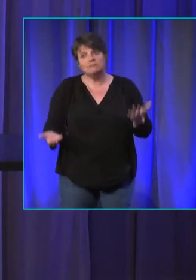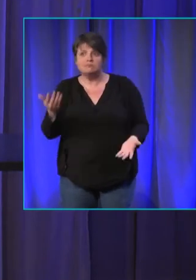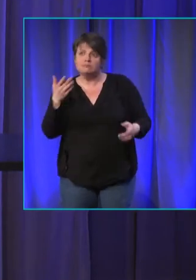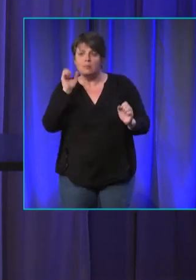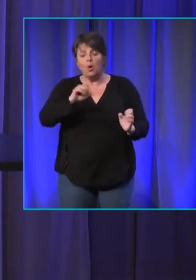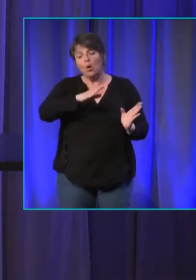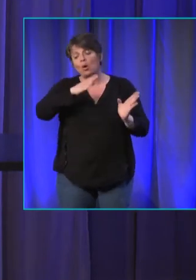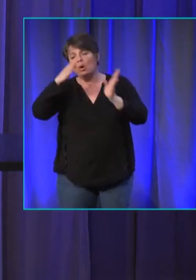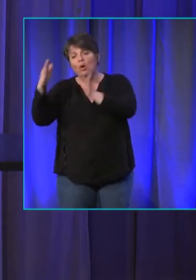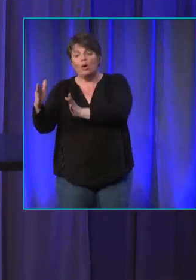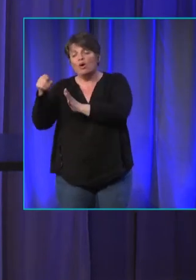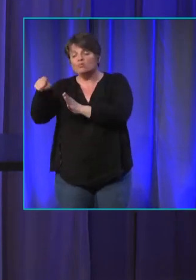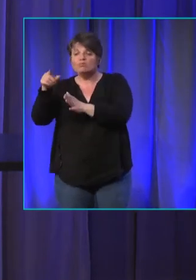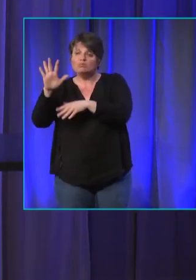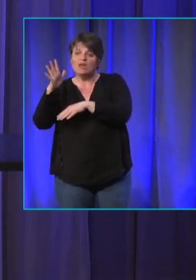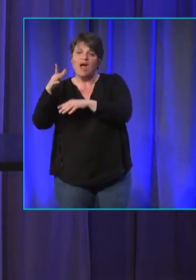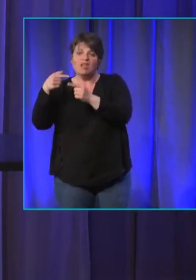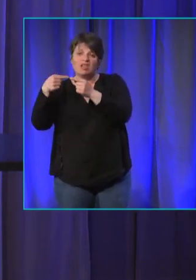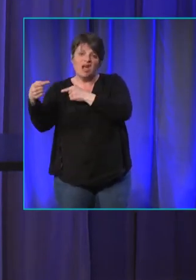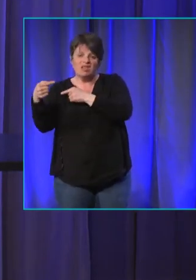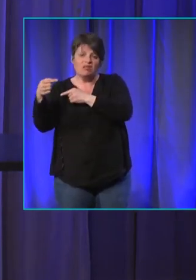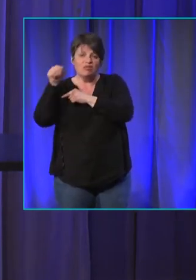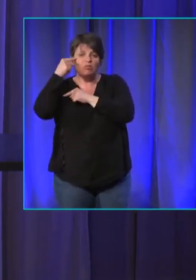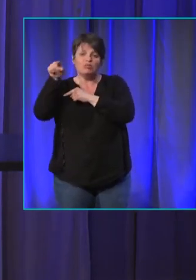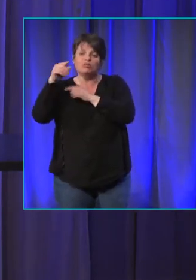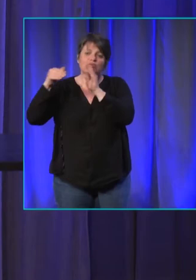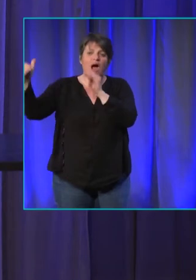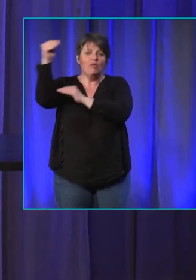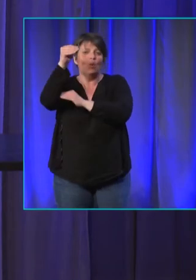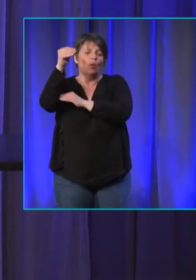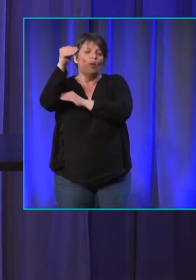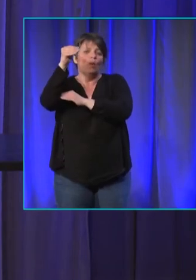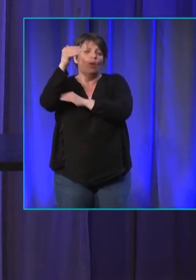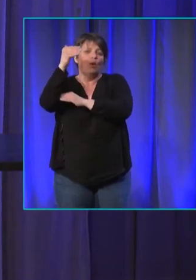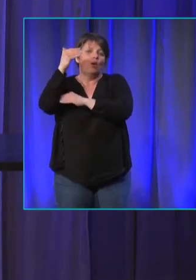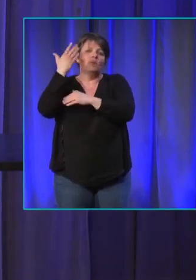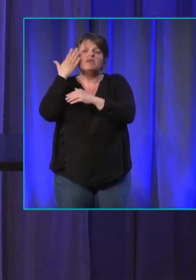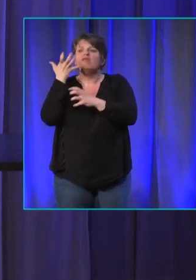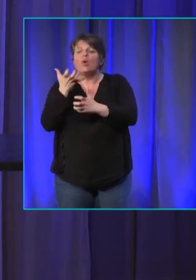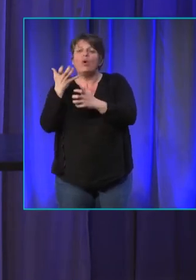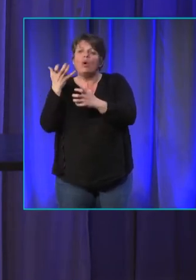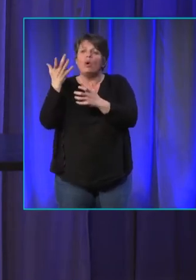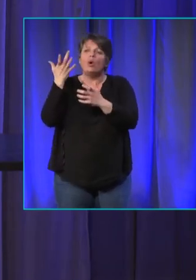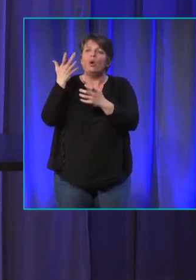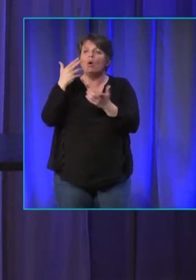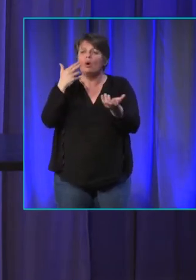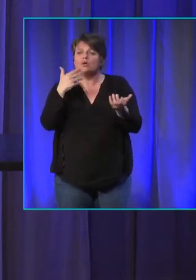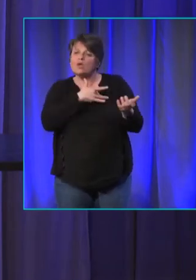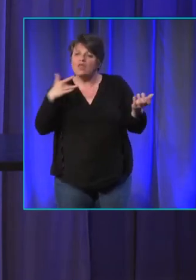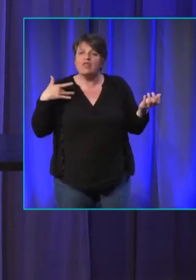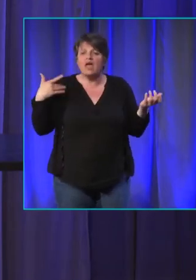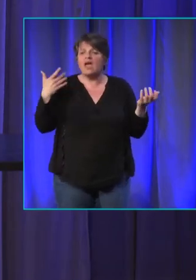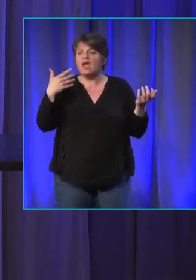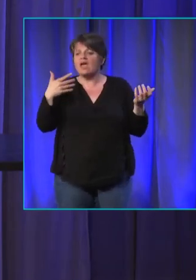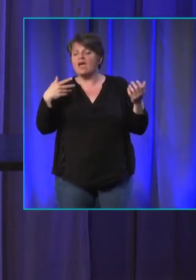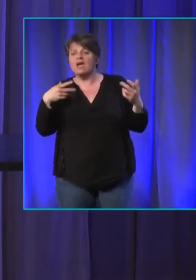peut avoir un effet peut-être délétère ou néfaste pour la vie future, la qualité de vie en termes de santé ou de